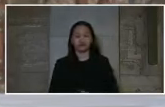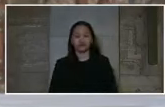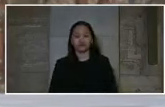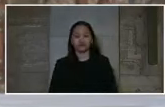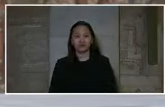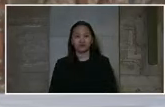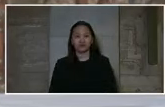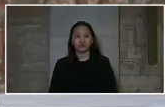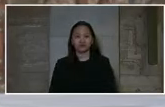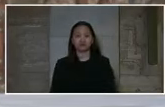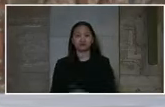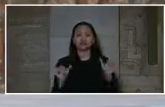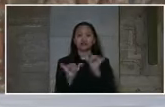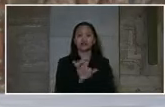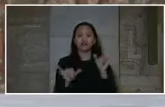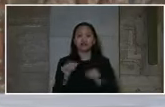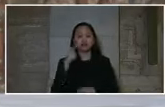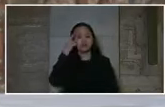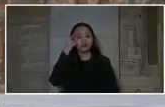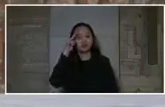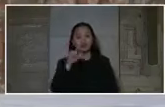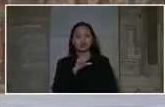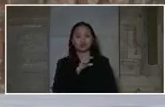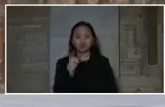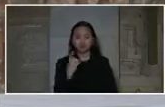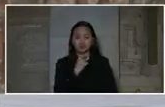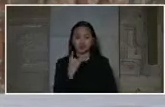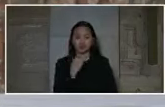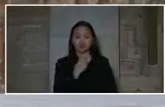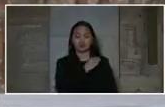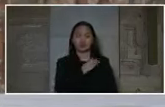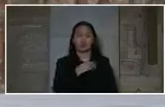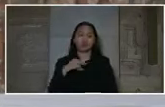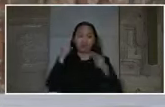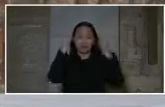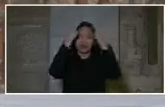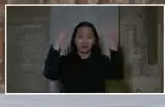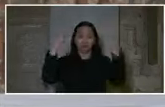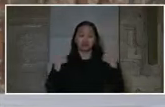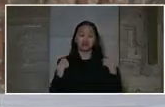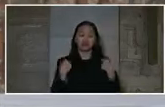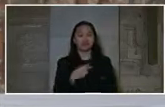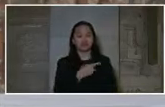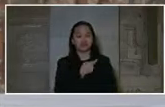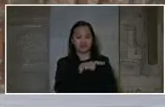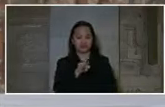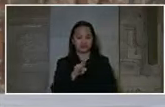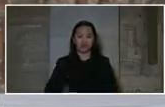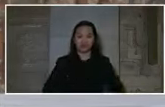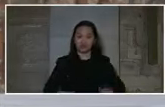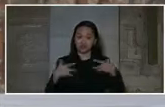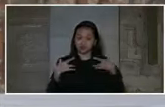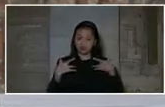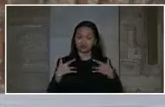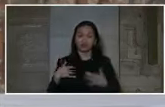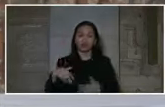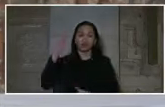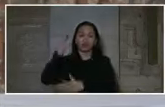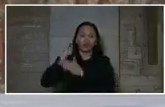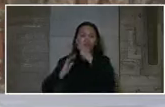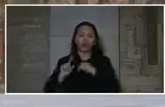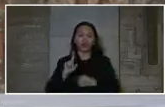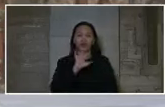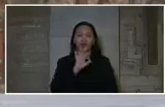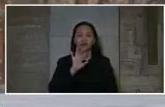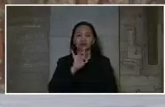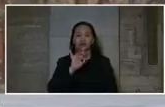Ganun din sa mga pari, sa mga madre, sa mga nasa buhay relihiyoso. Noong